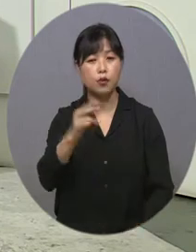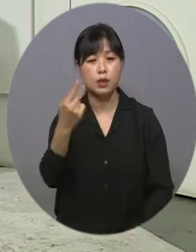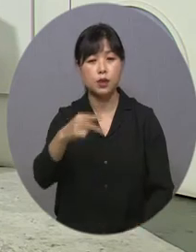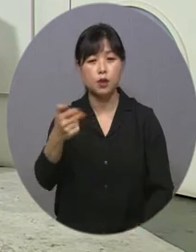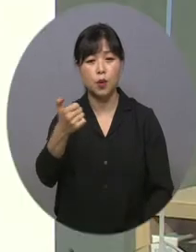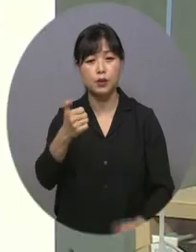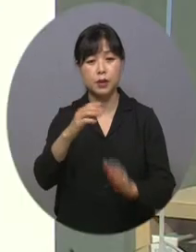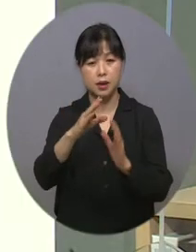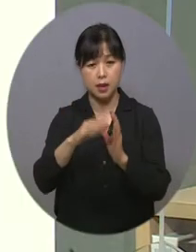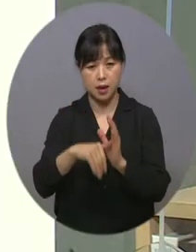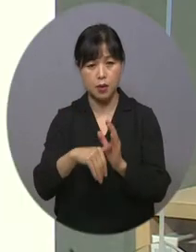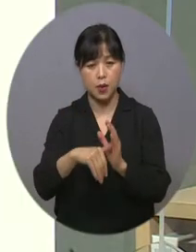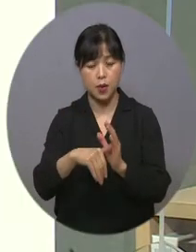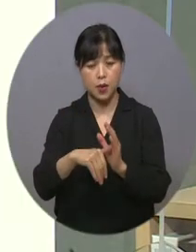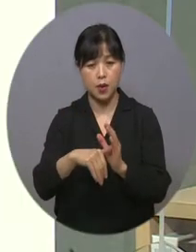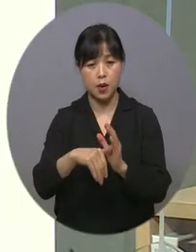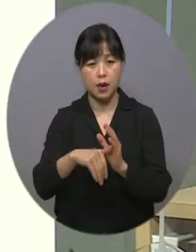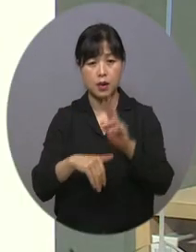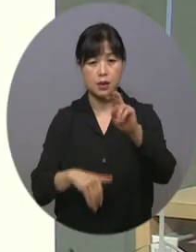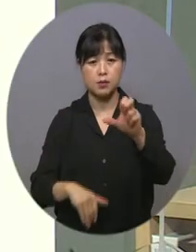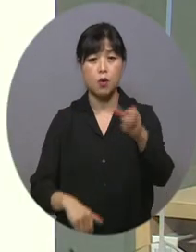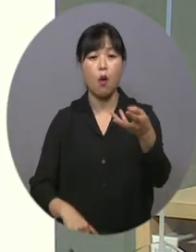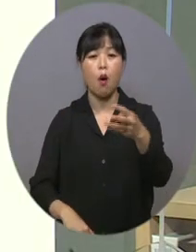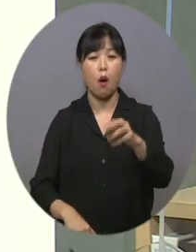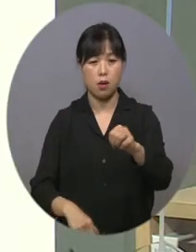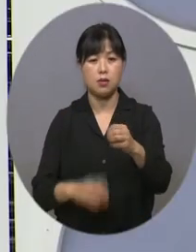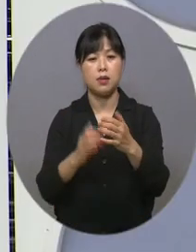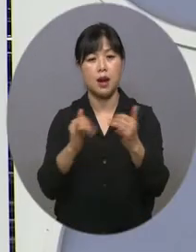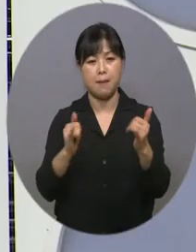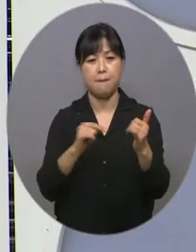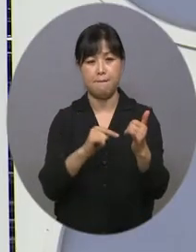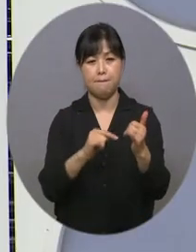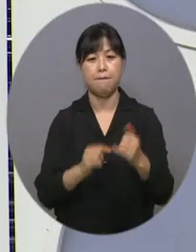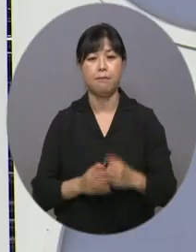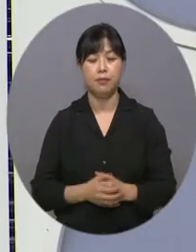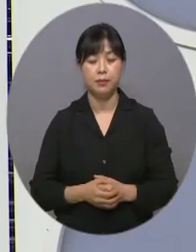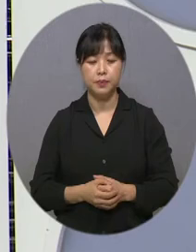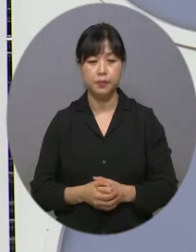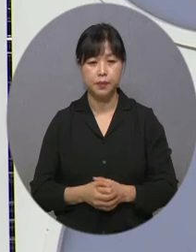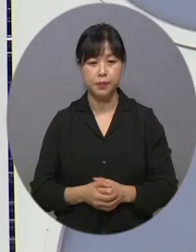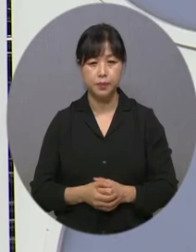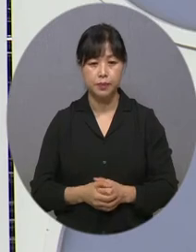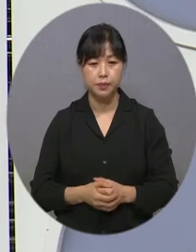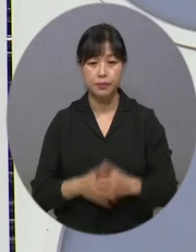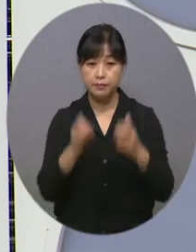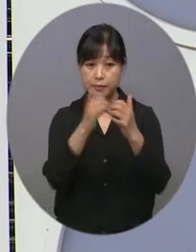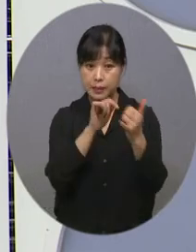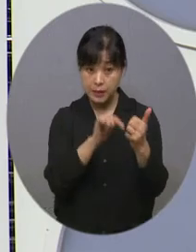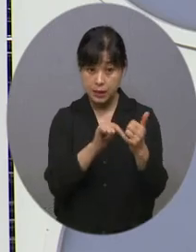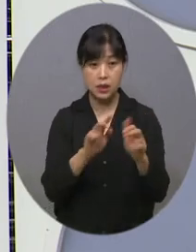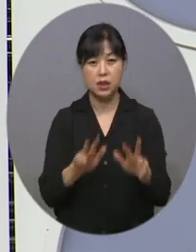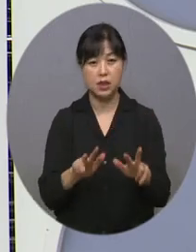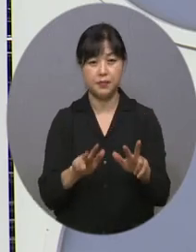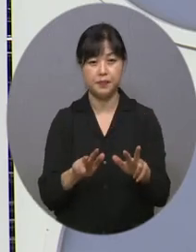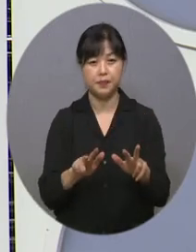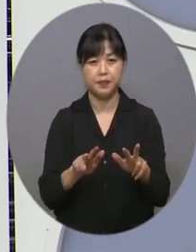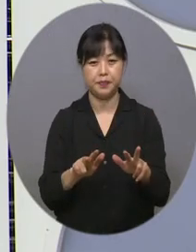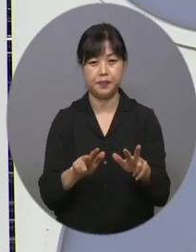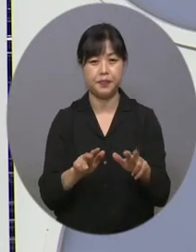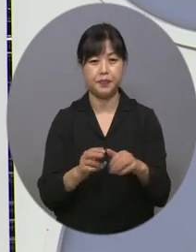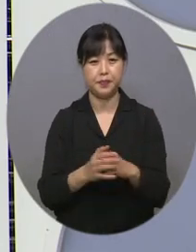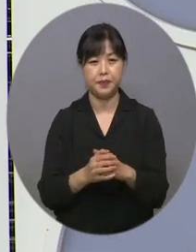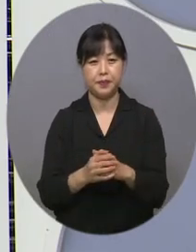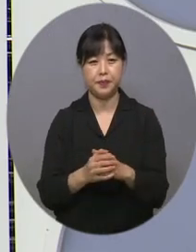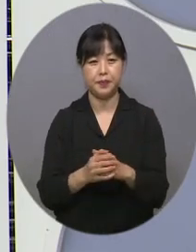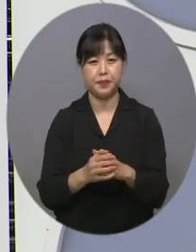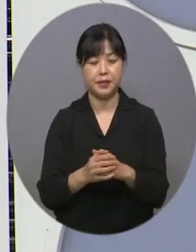50년에는 그야말로 엄청난 25억의 인구가 되는데 중요한 거는 이제 그 인구가 지금 인구 전체 인구의